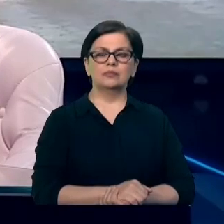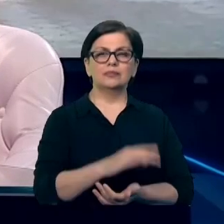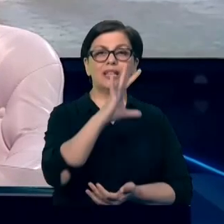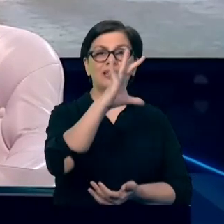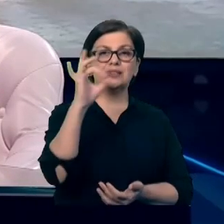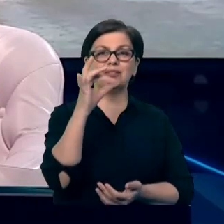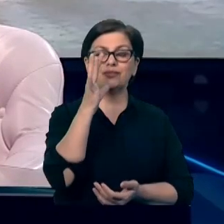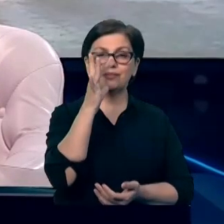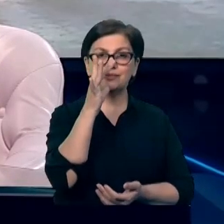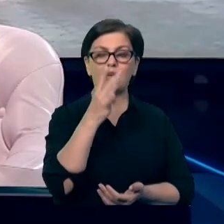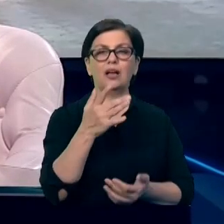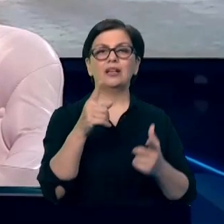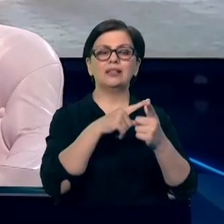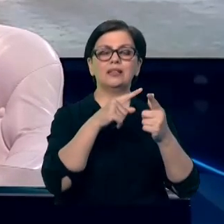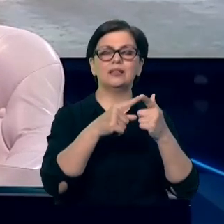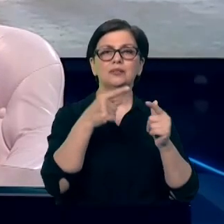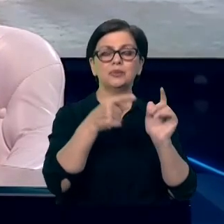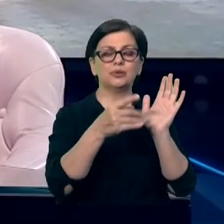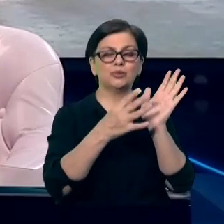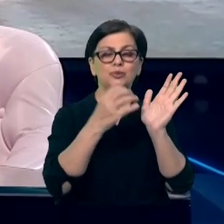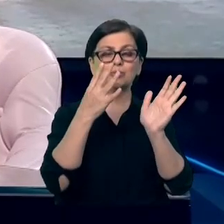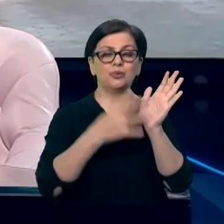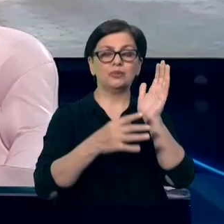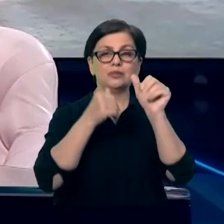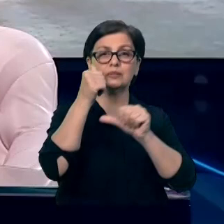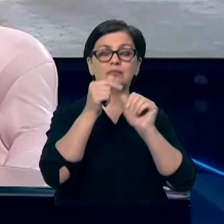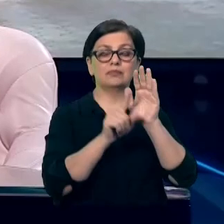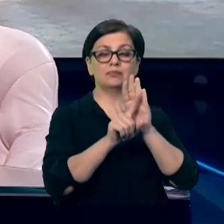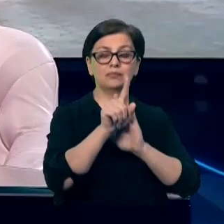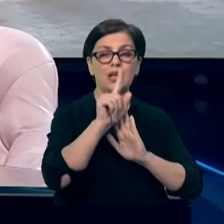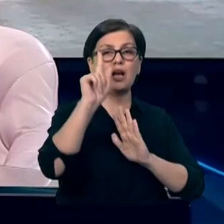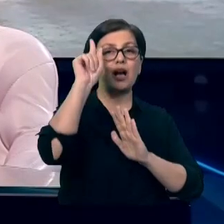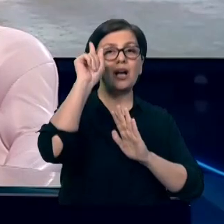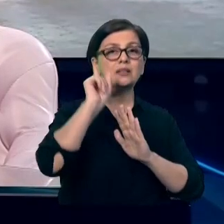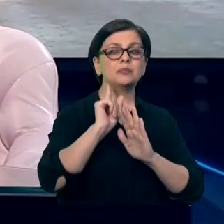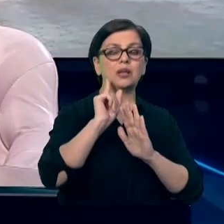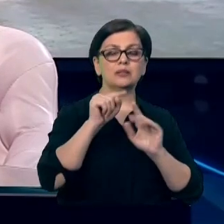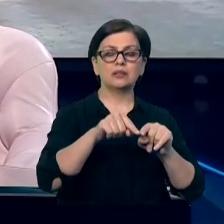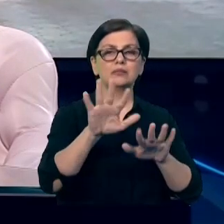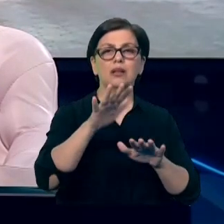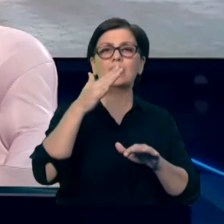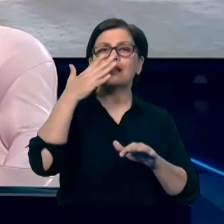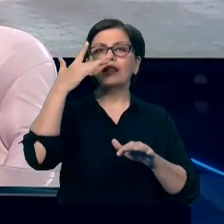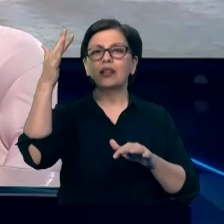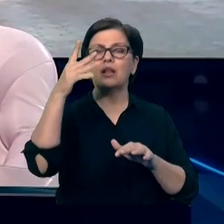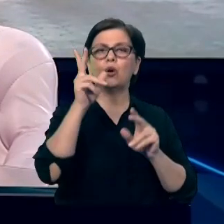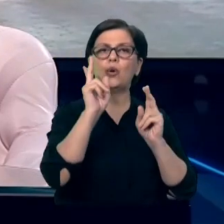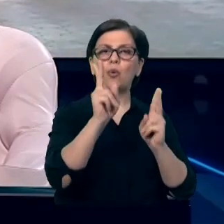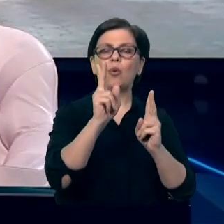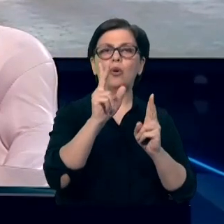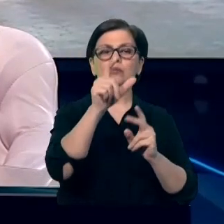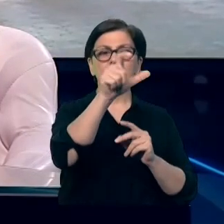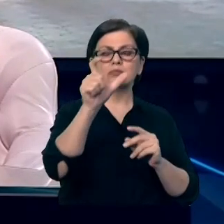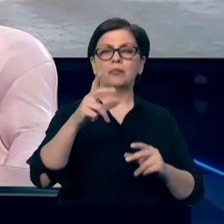Sovet dövründə və ya 90-cı illərin əvvəllərində Azərbaycandan kənarda təhsil almış bir sıra müəllimlər var ki, onların